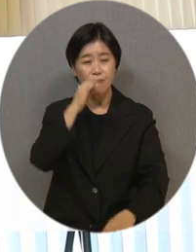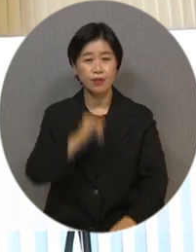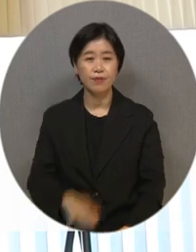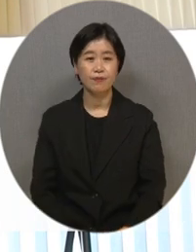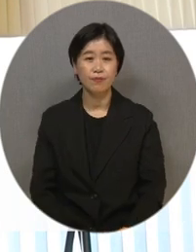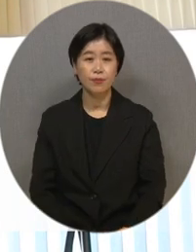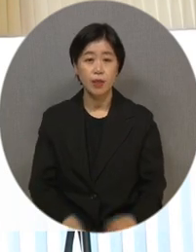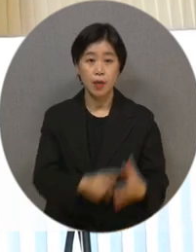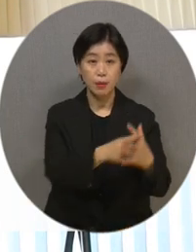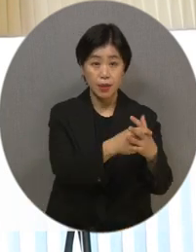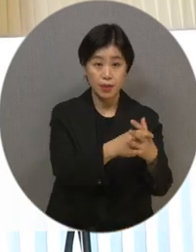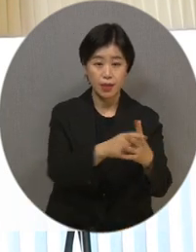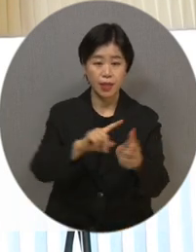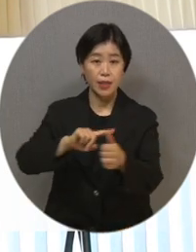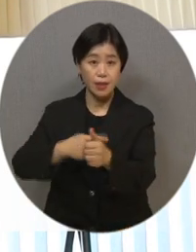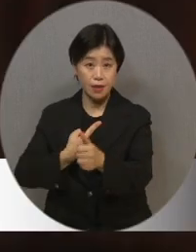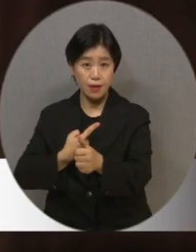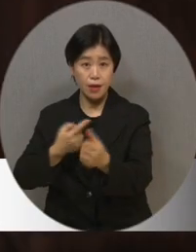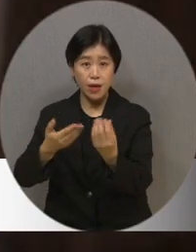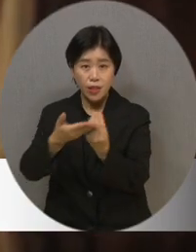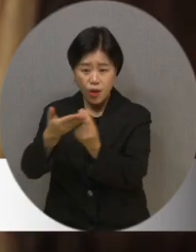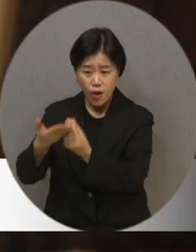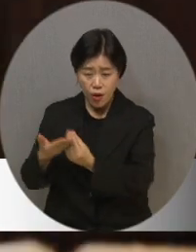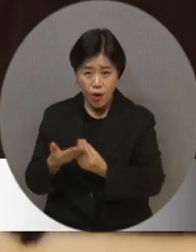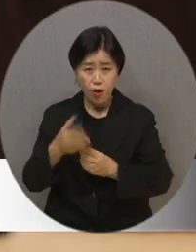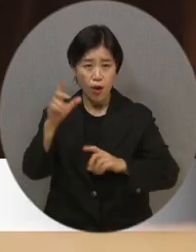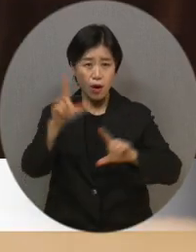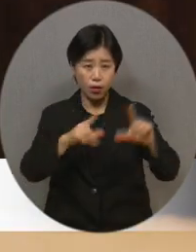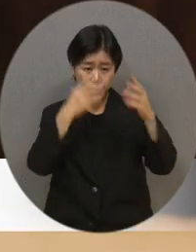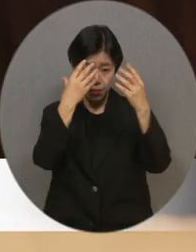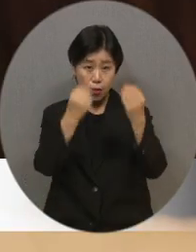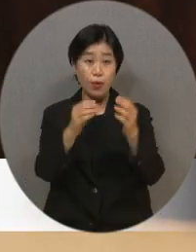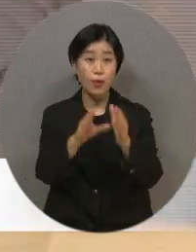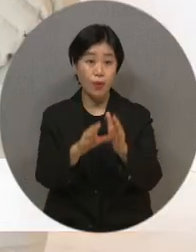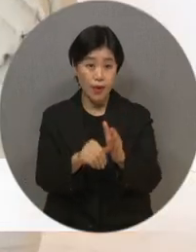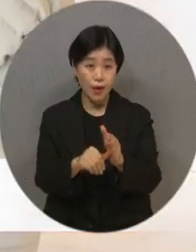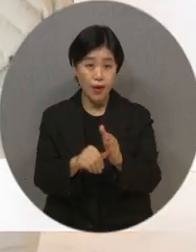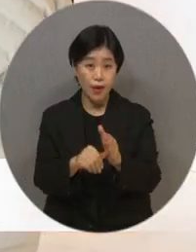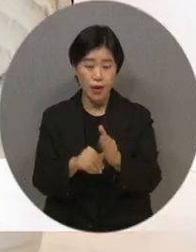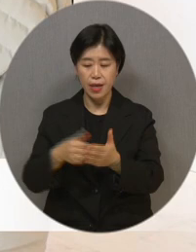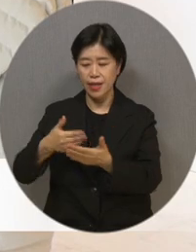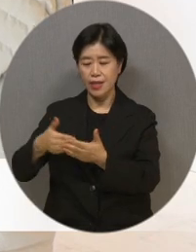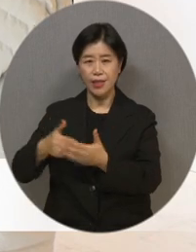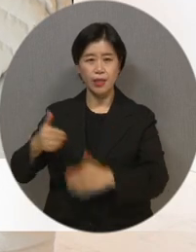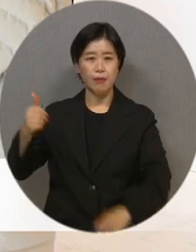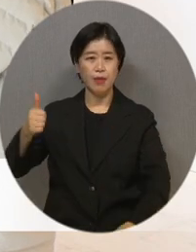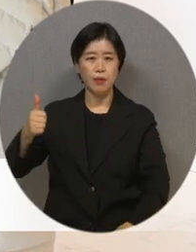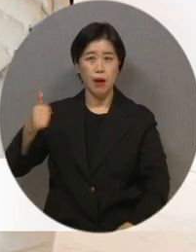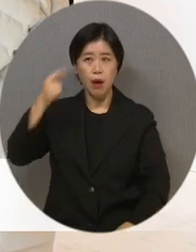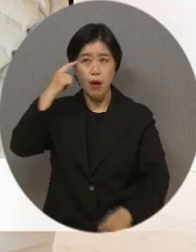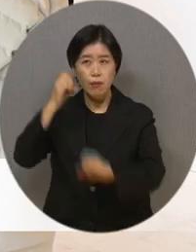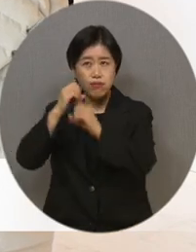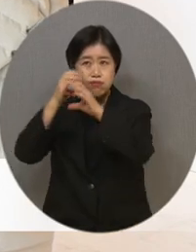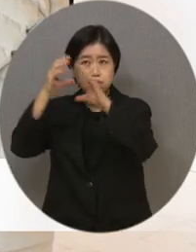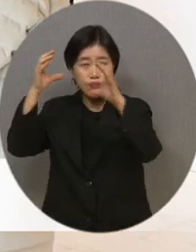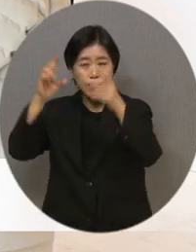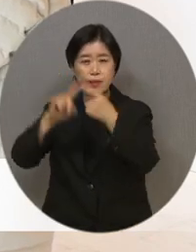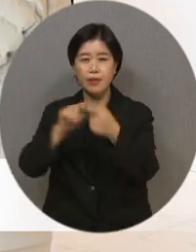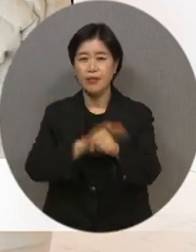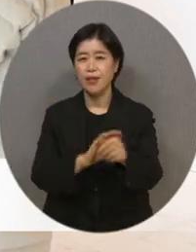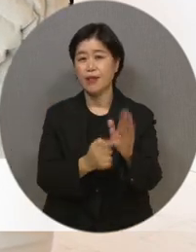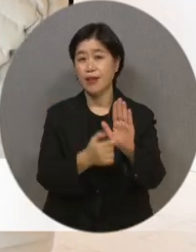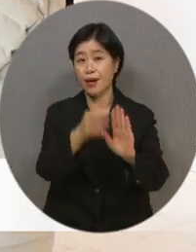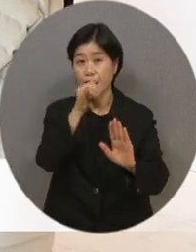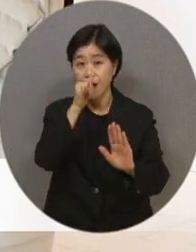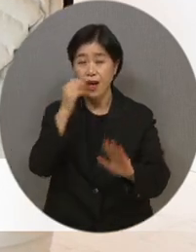멸치와 자연의 섬들 풍경은 작가만의 상상 속 세계와 유토피아적인 세계관을 보여주며